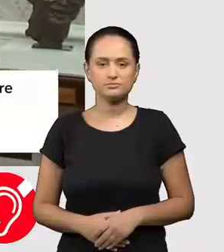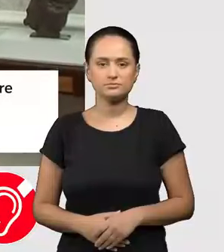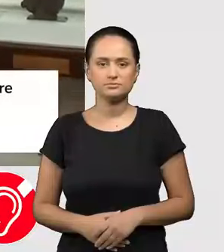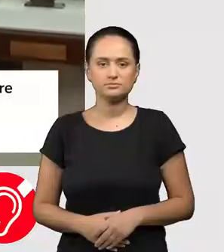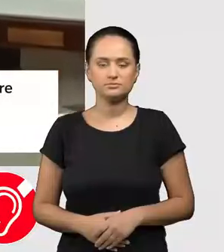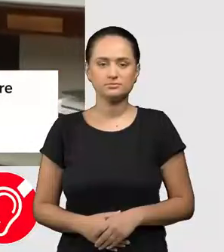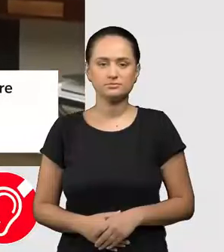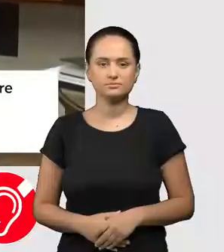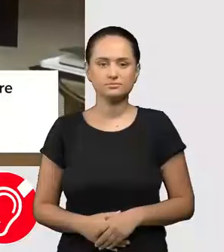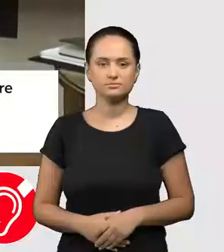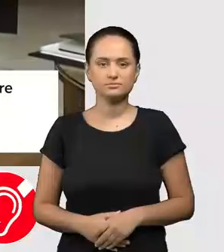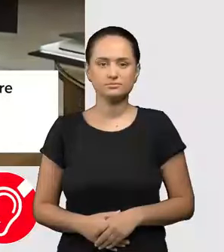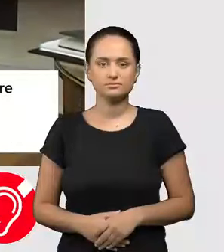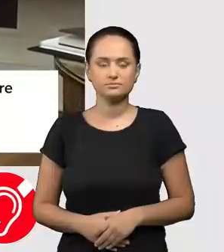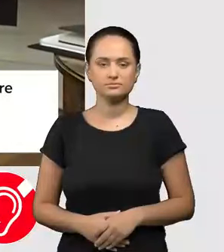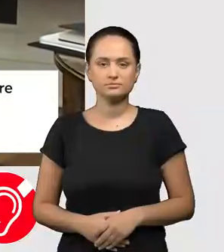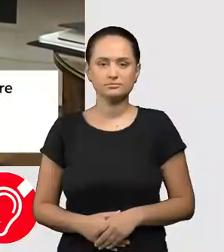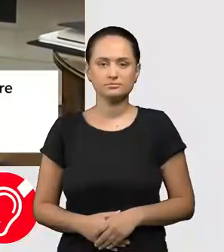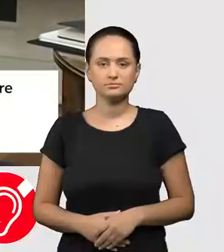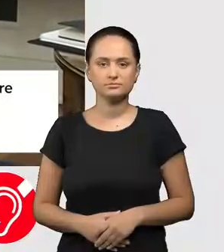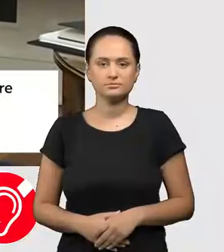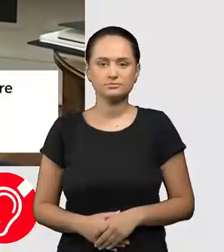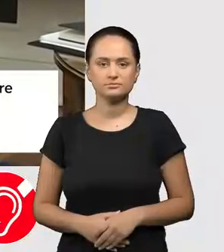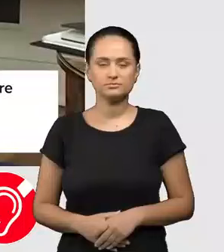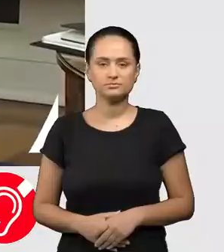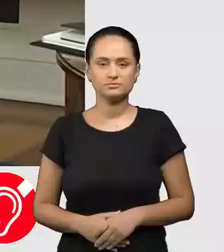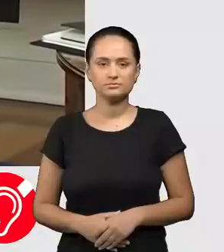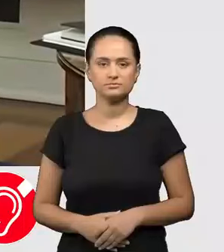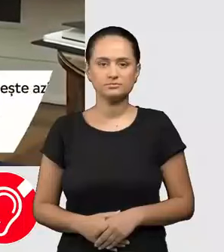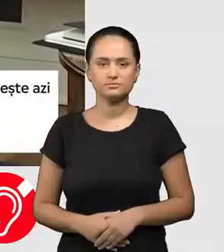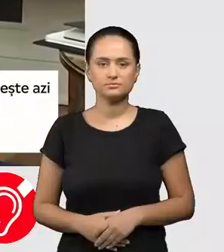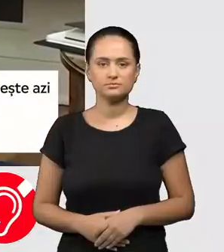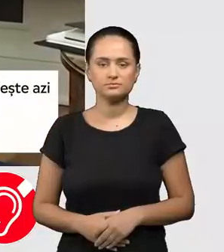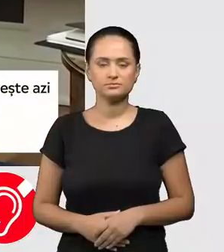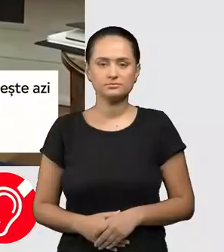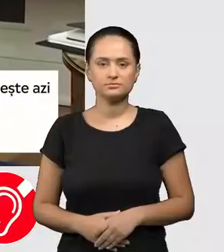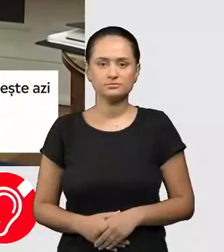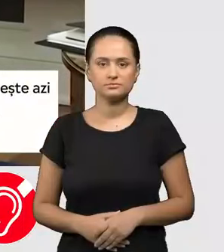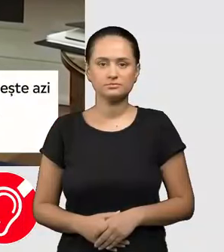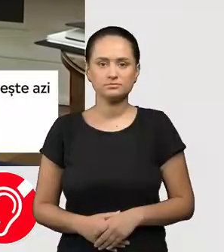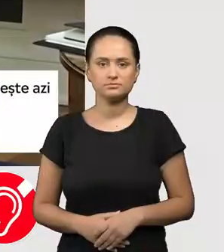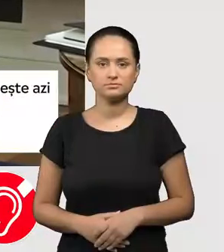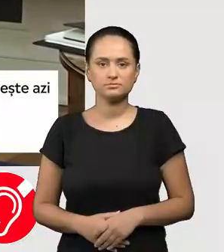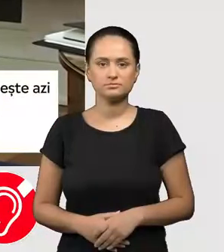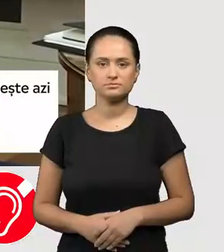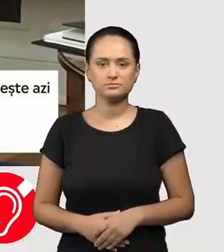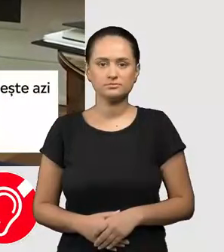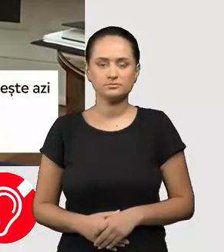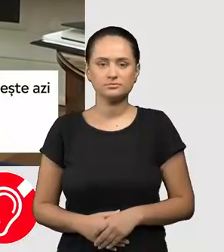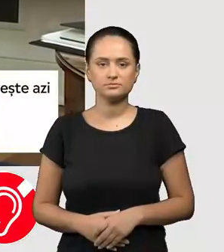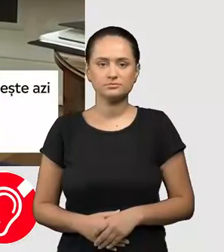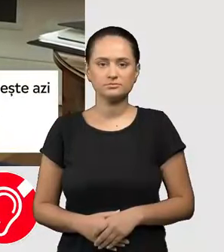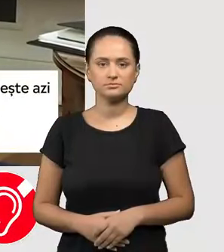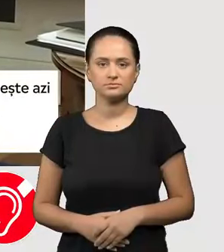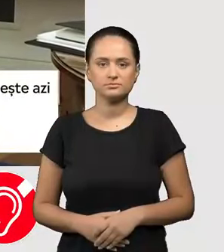aproape 2 luni, dar Netanyahu încă întârzie definitivarea lui. Ieri și astăzi este